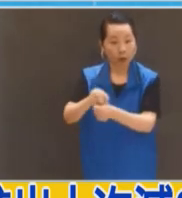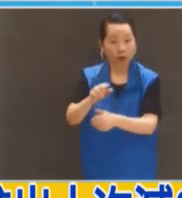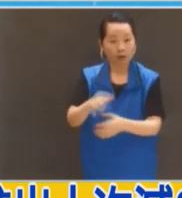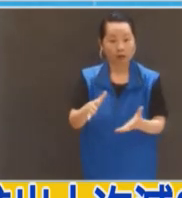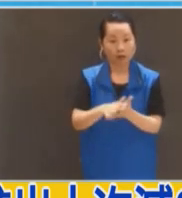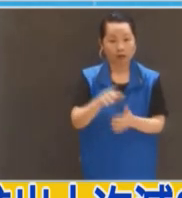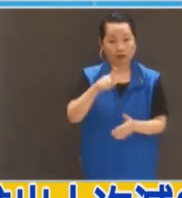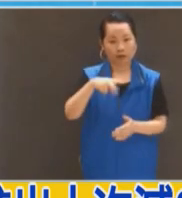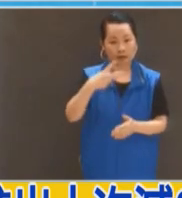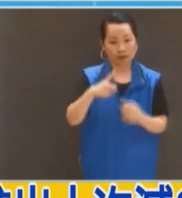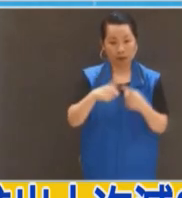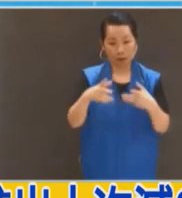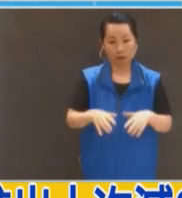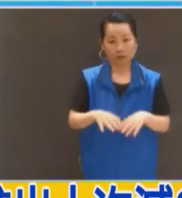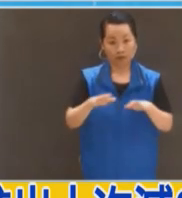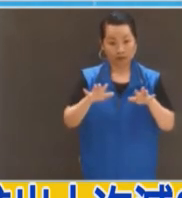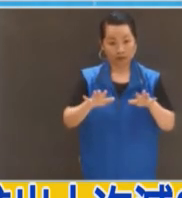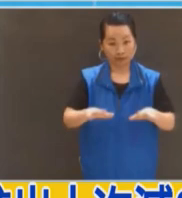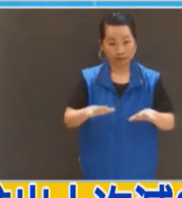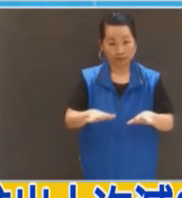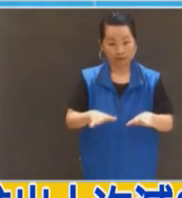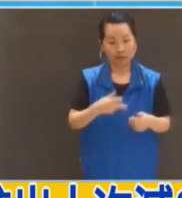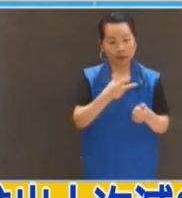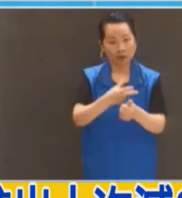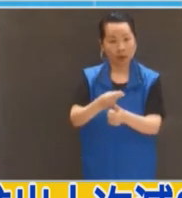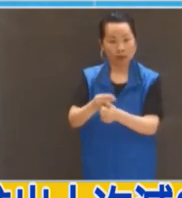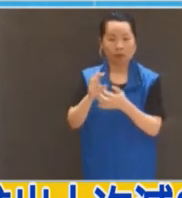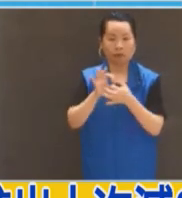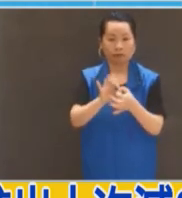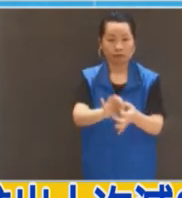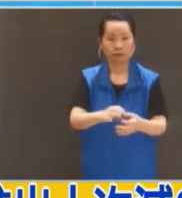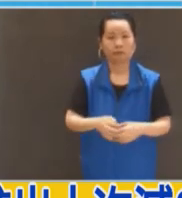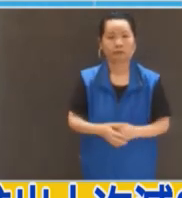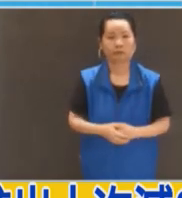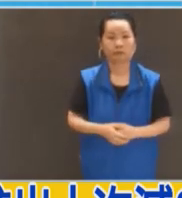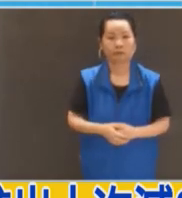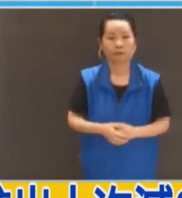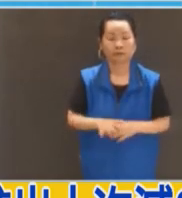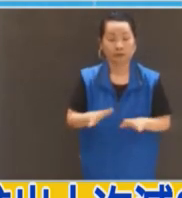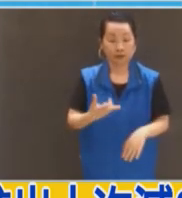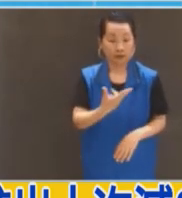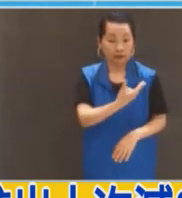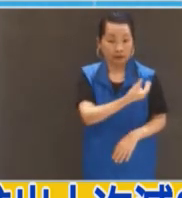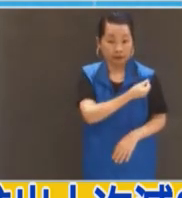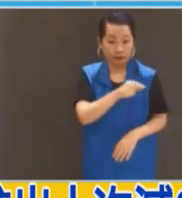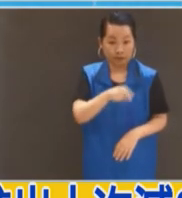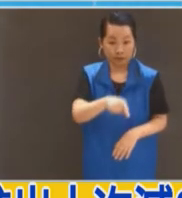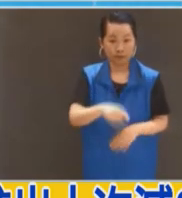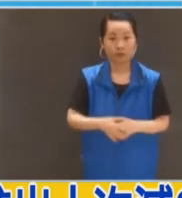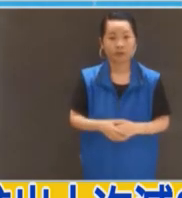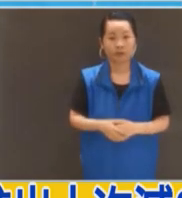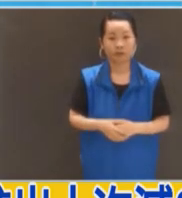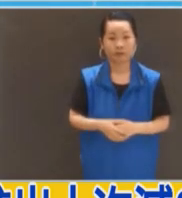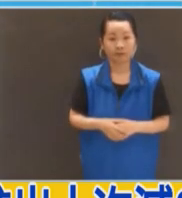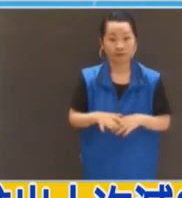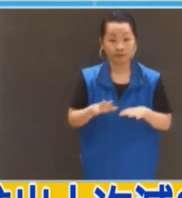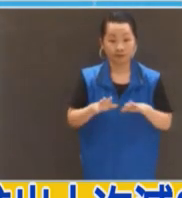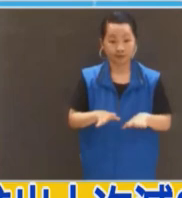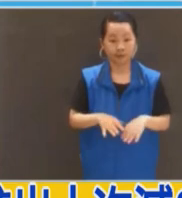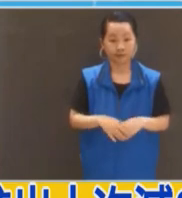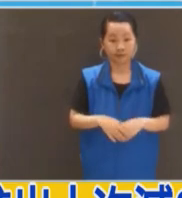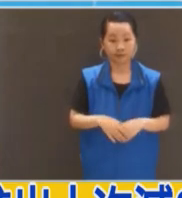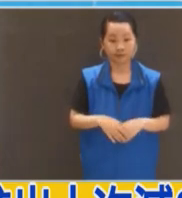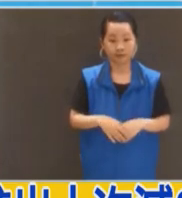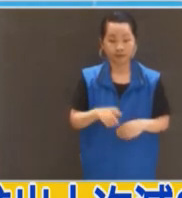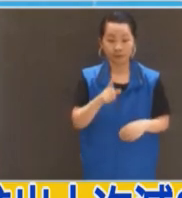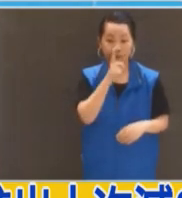1210人，我们今天还是照常在施打当中。除了疫苗的施打以外，今天也看到中央